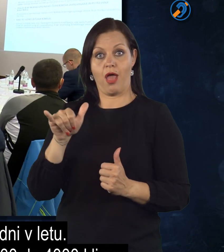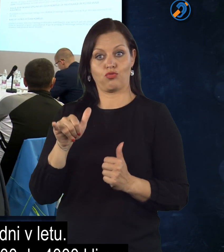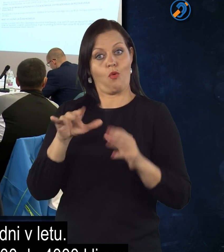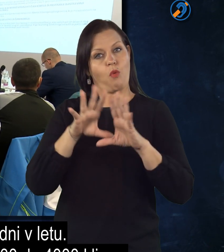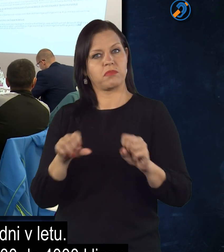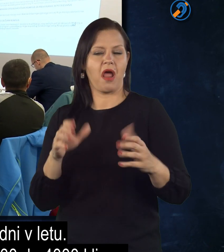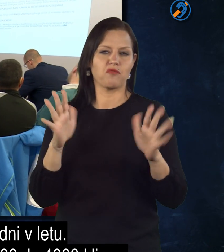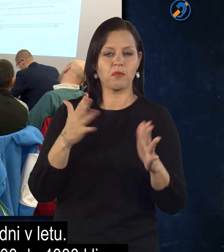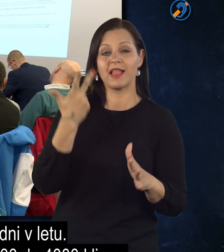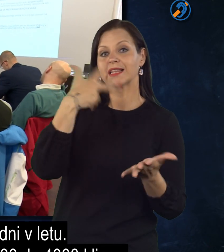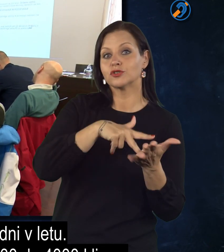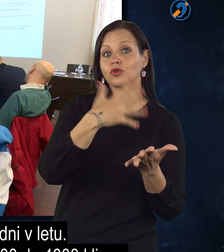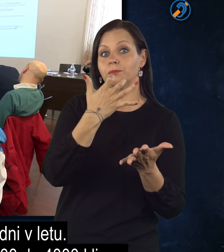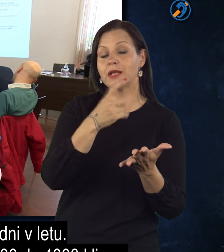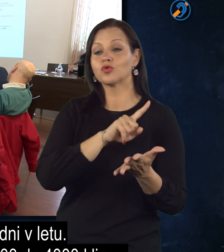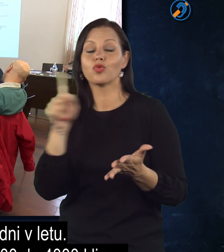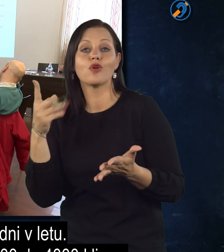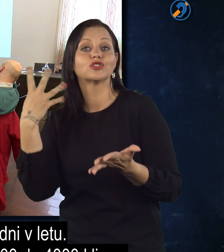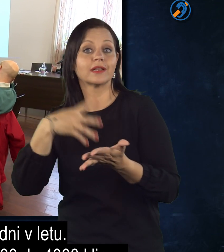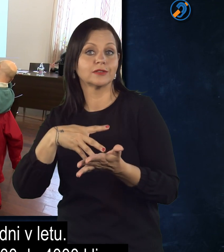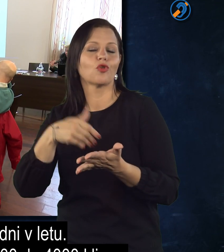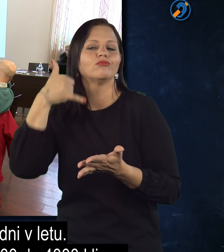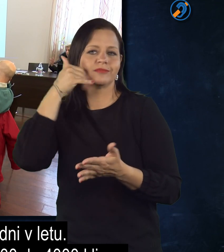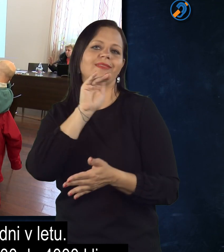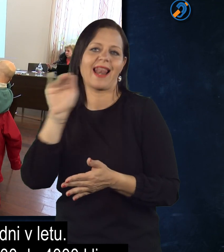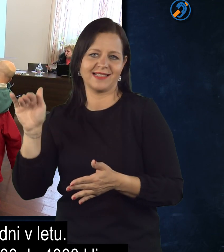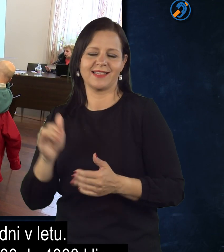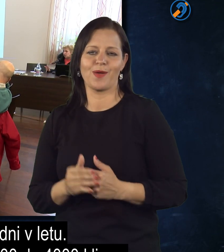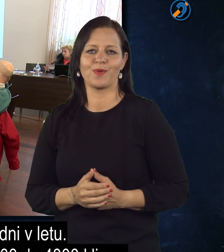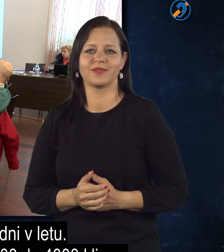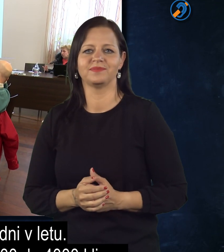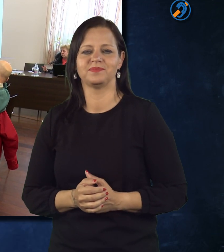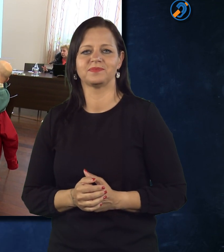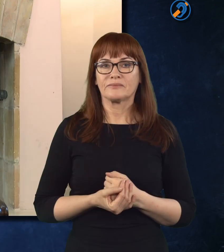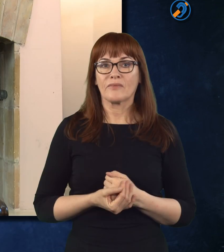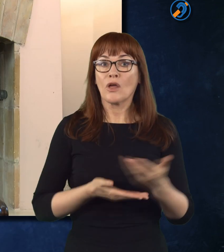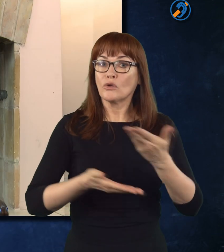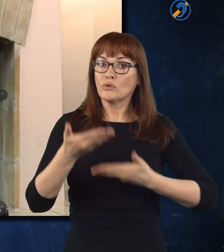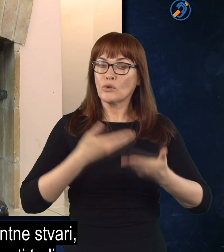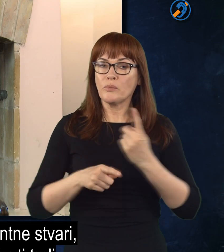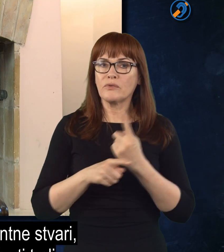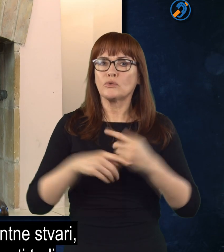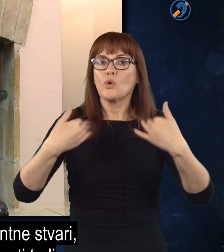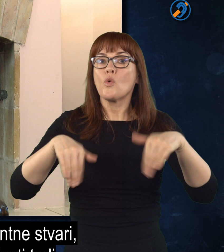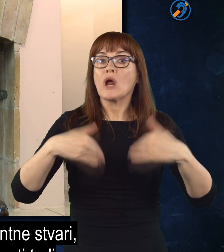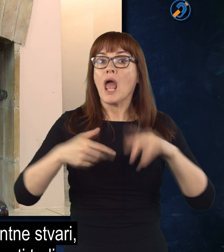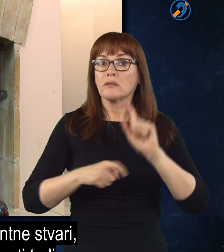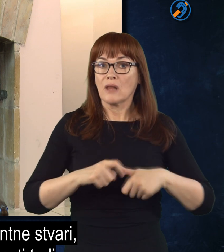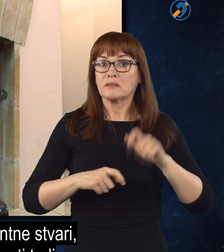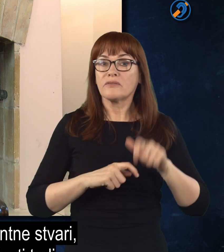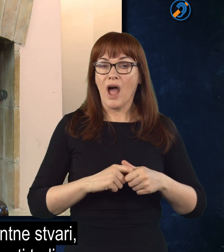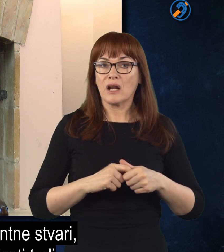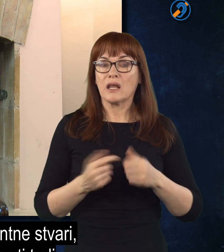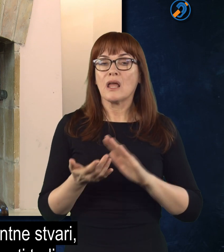V enem letu opravijo od 3500 do 4000 klicev. Dobivamo tudi urgentne